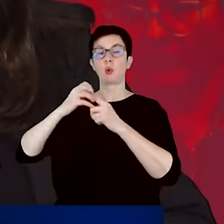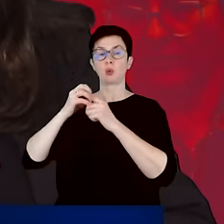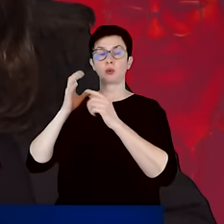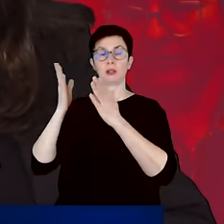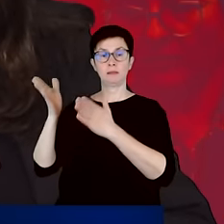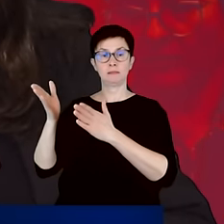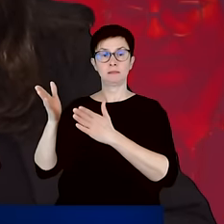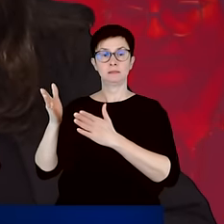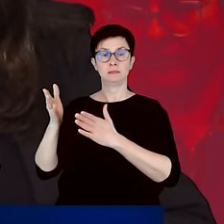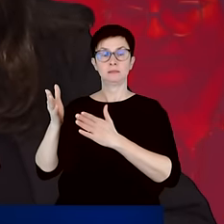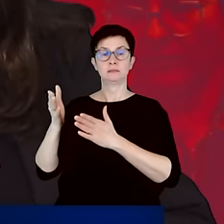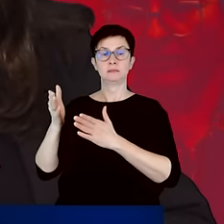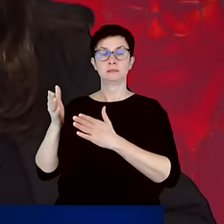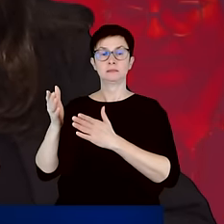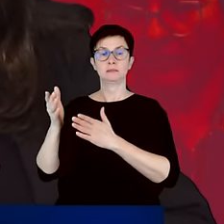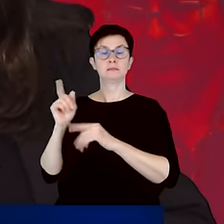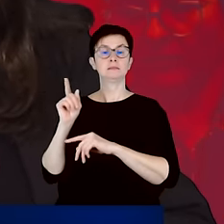w buty